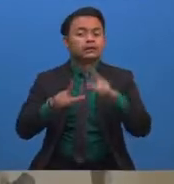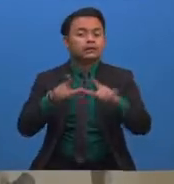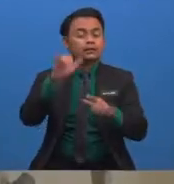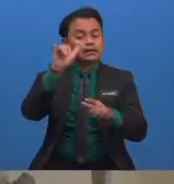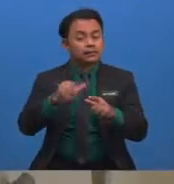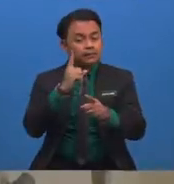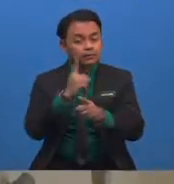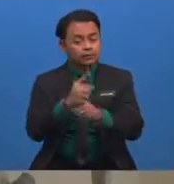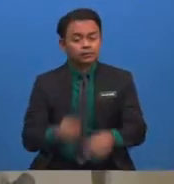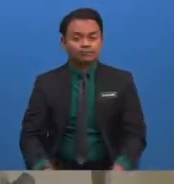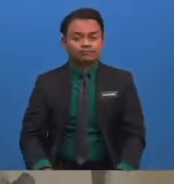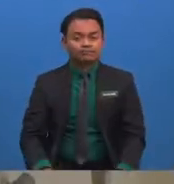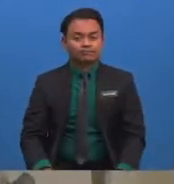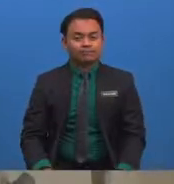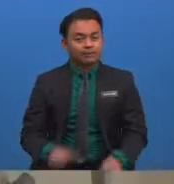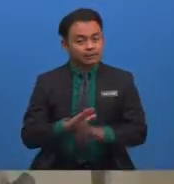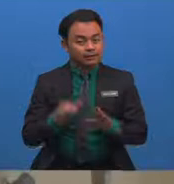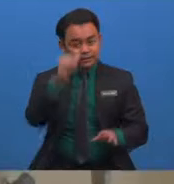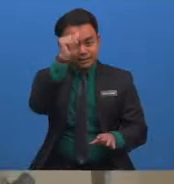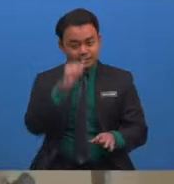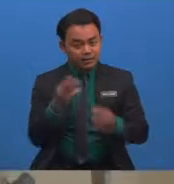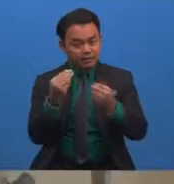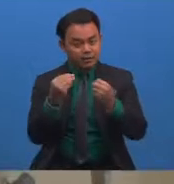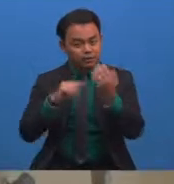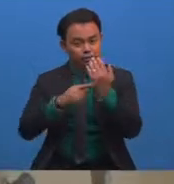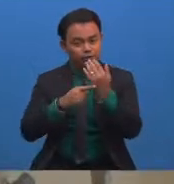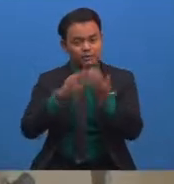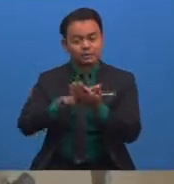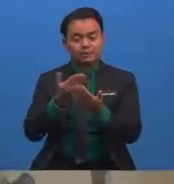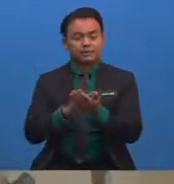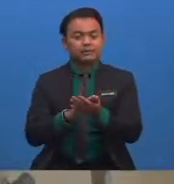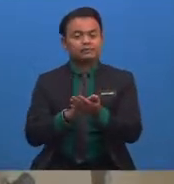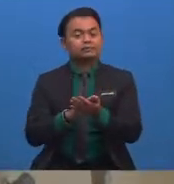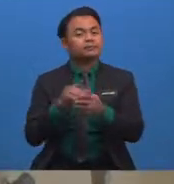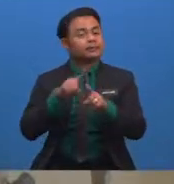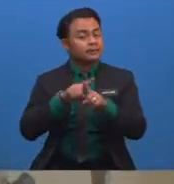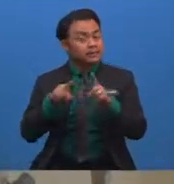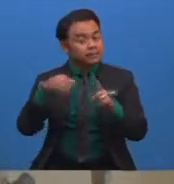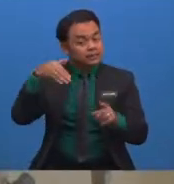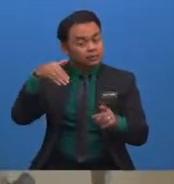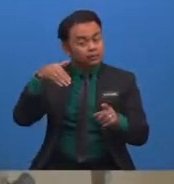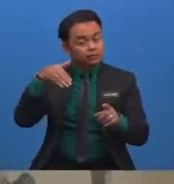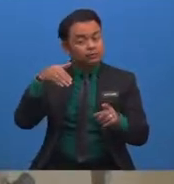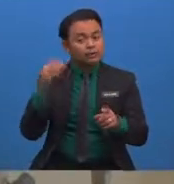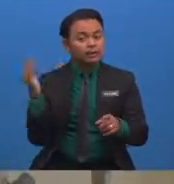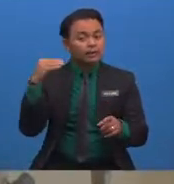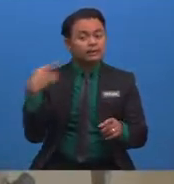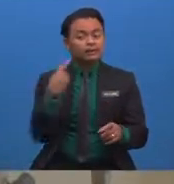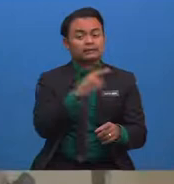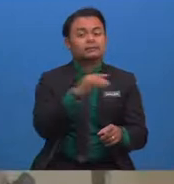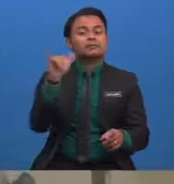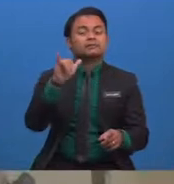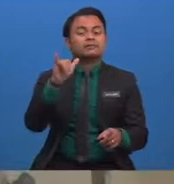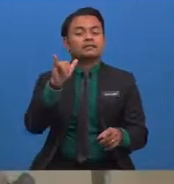sabar untuk mula masak, kan? Tapi sebelum itu, mari kita sama-sama mengingati mengenai kaedah